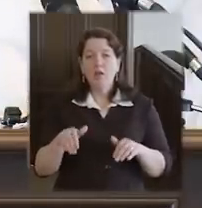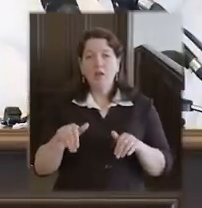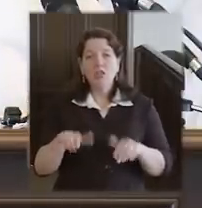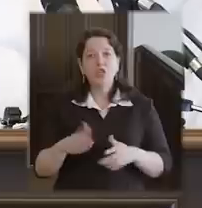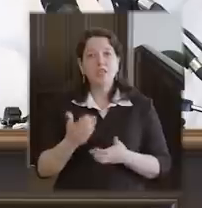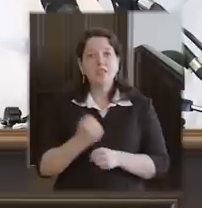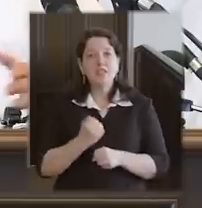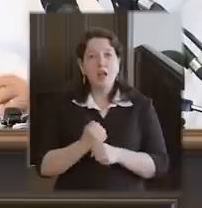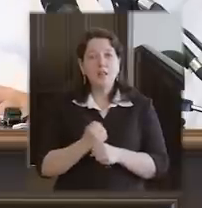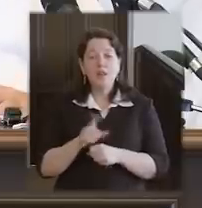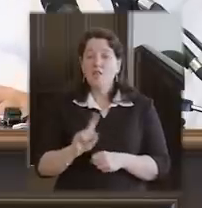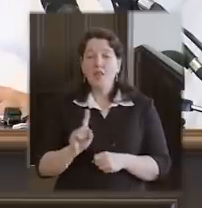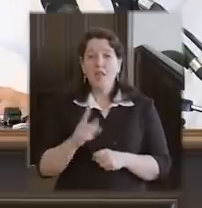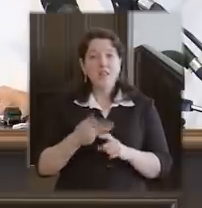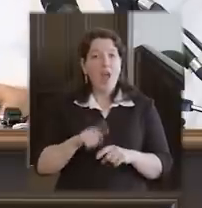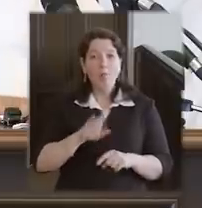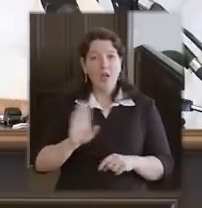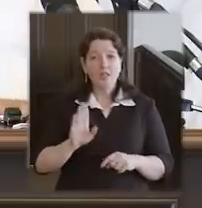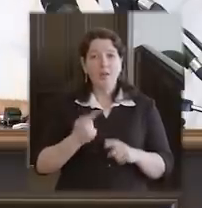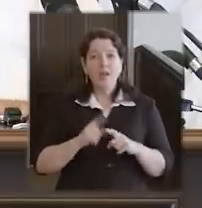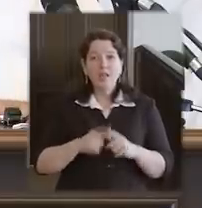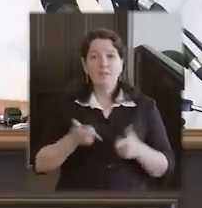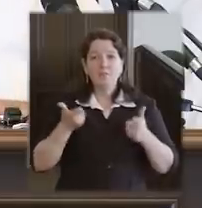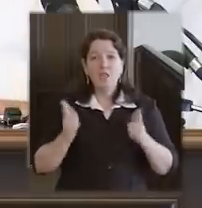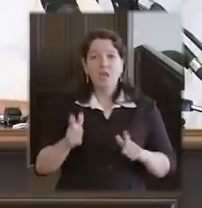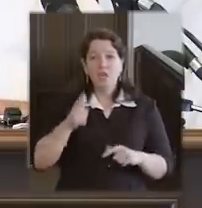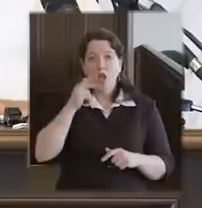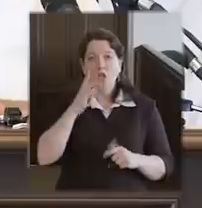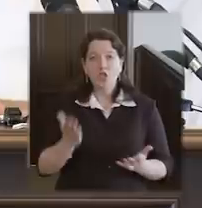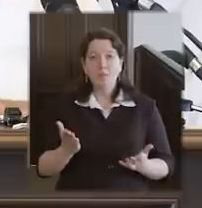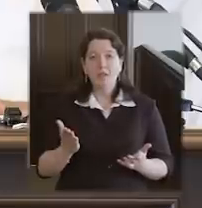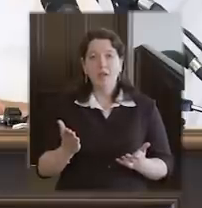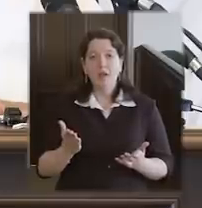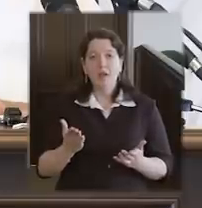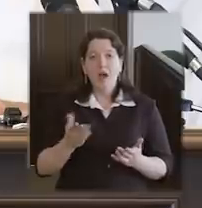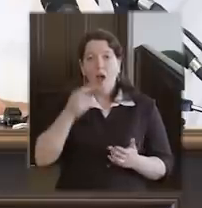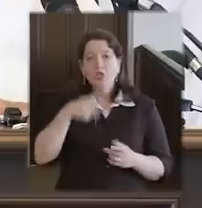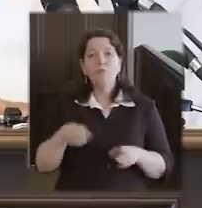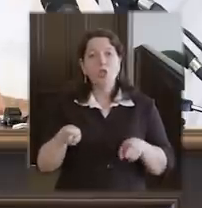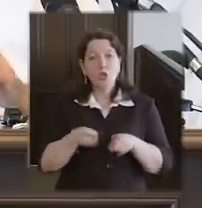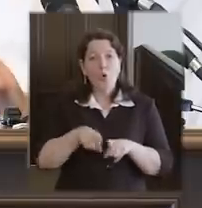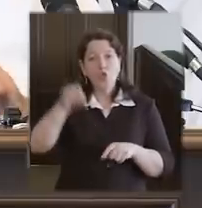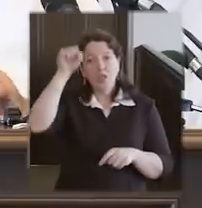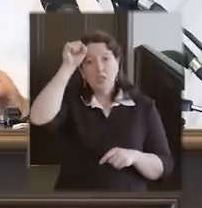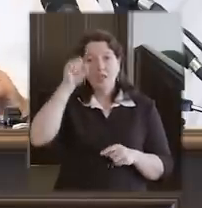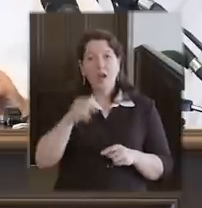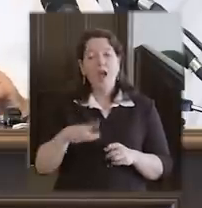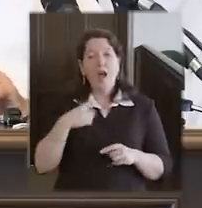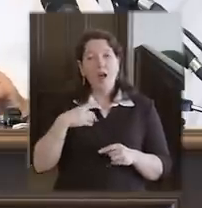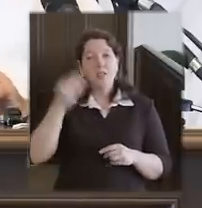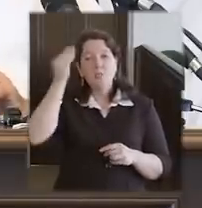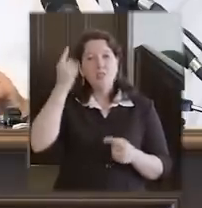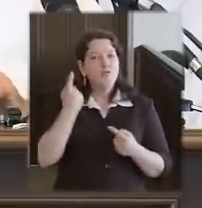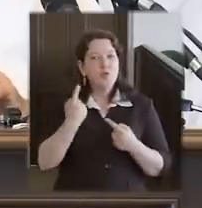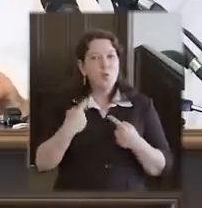решения. Нет, нет, не об этом речь идет. Это ошибки. Да, может быть, это тоже грехи. Нет, речь идет о другом.